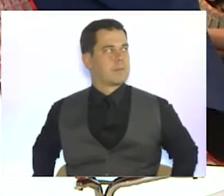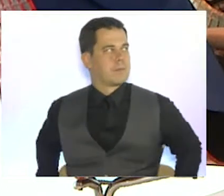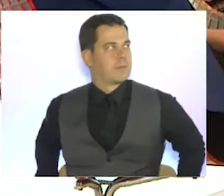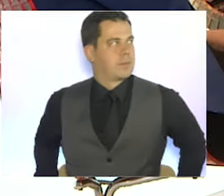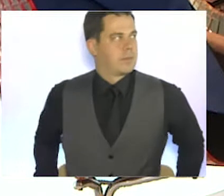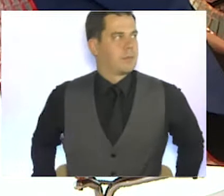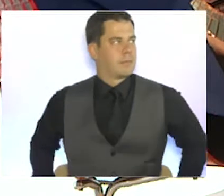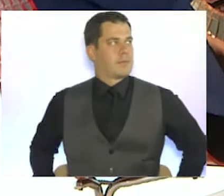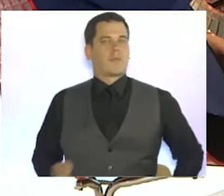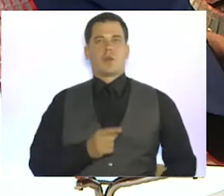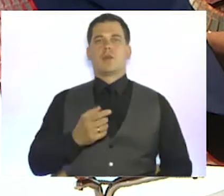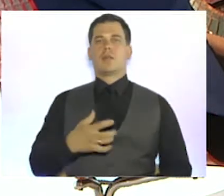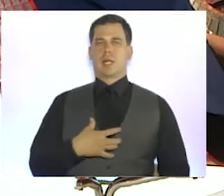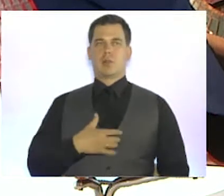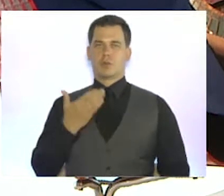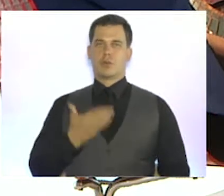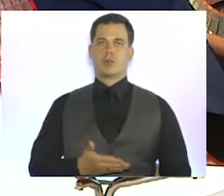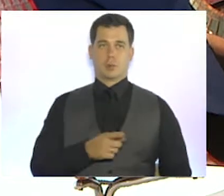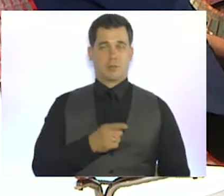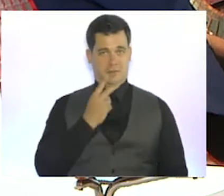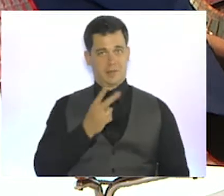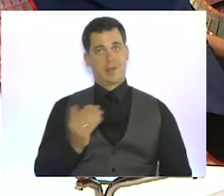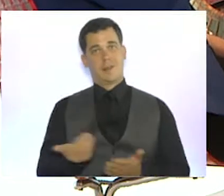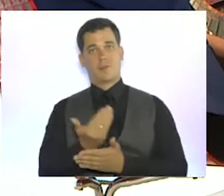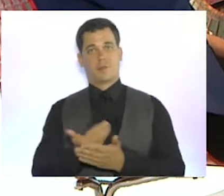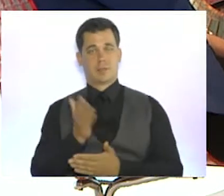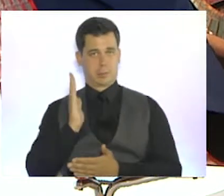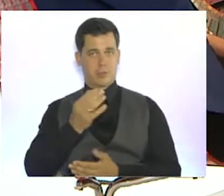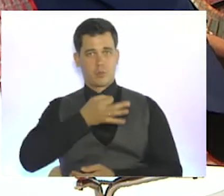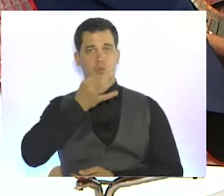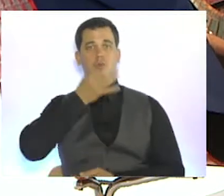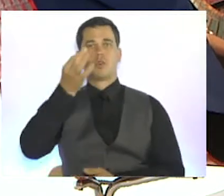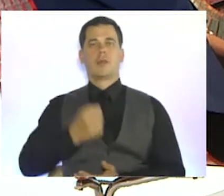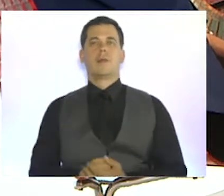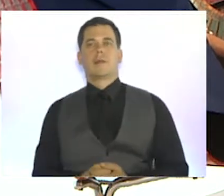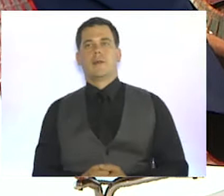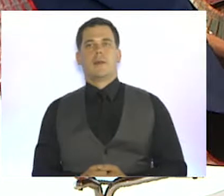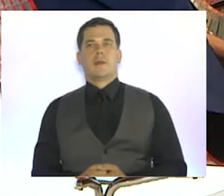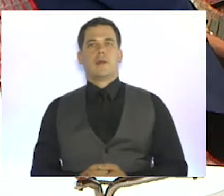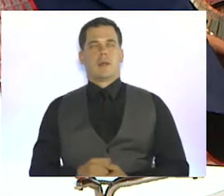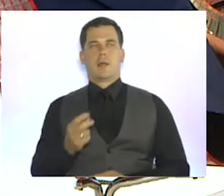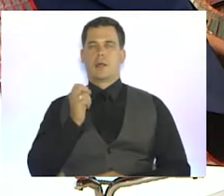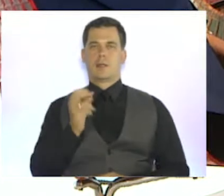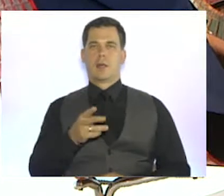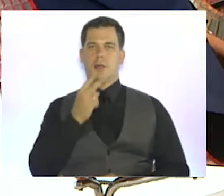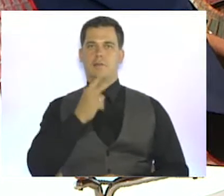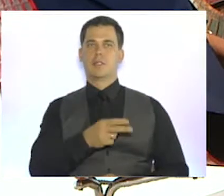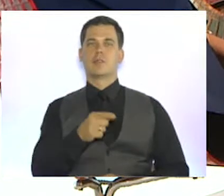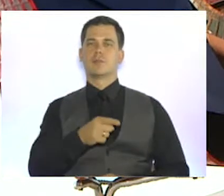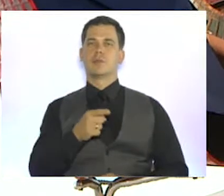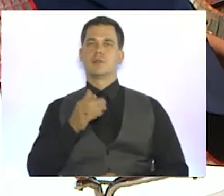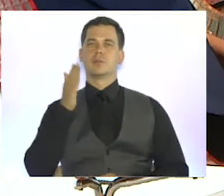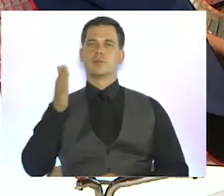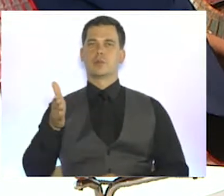światełko na horyzoncie widać innowacji w nowych projektach? Tak, w tej perspektywie, proszę państwa, gdzie